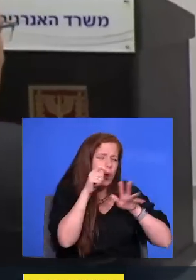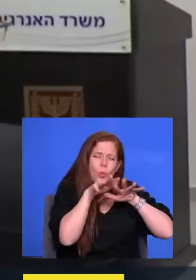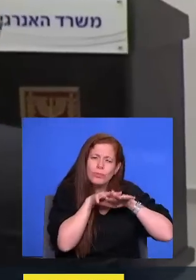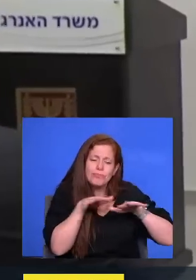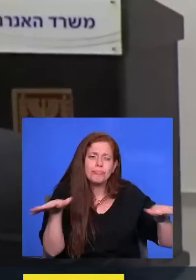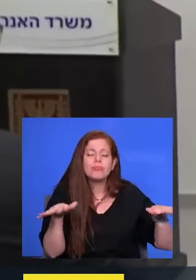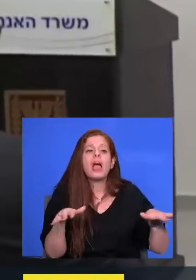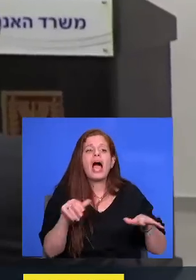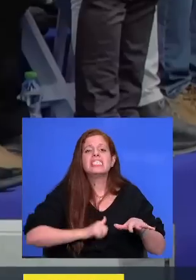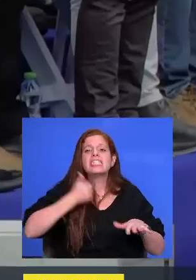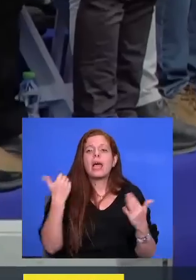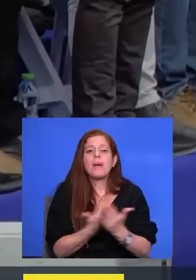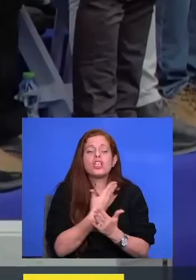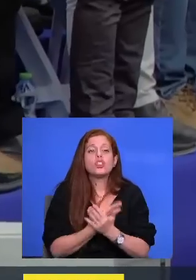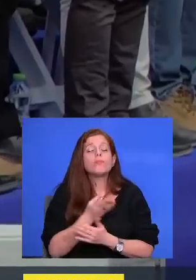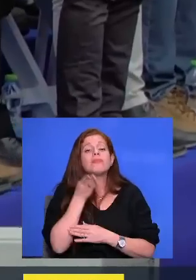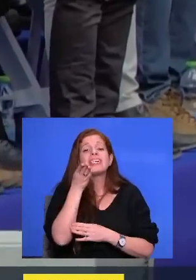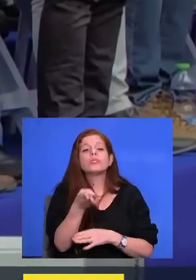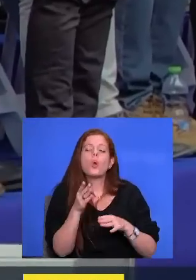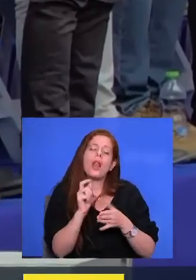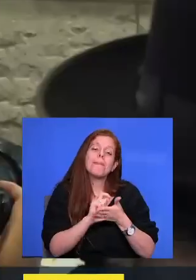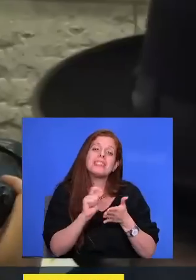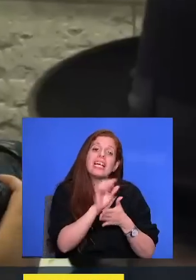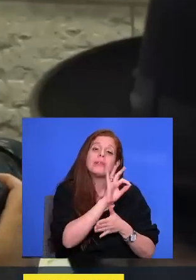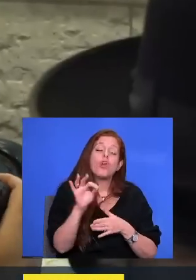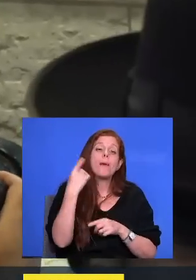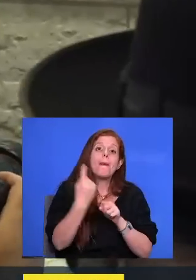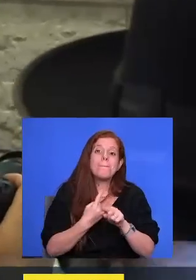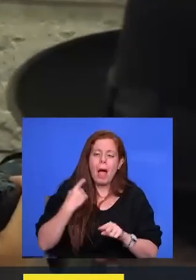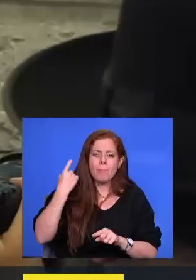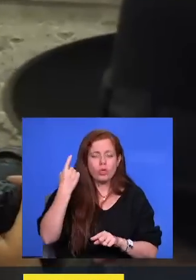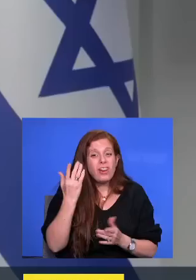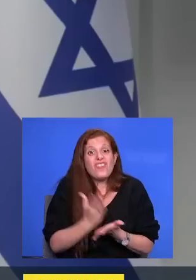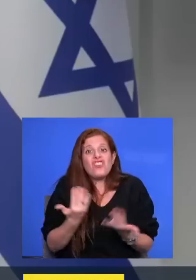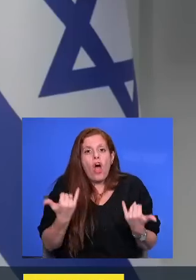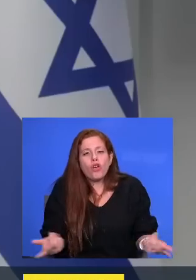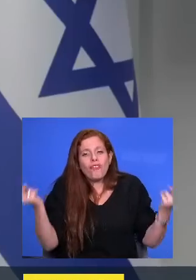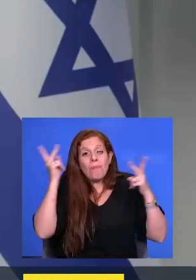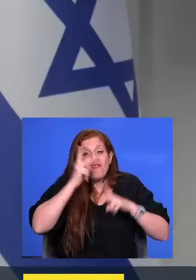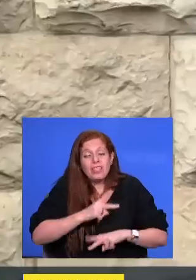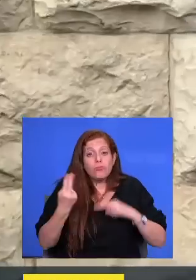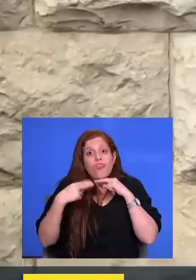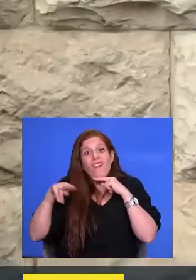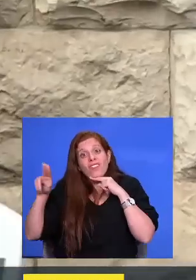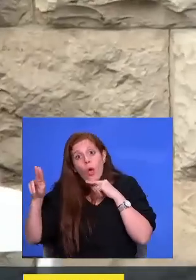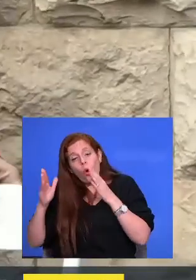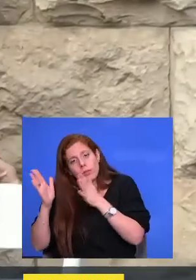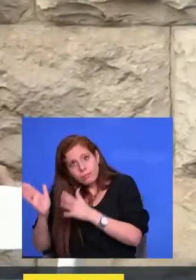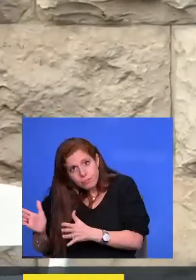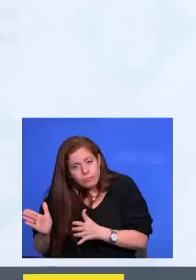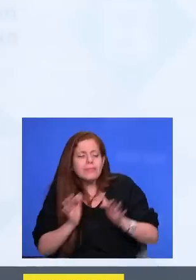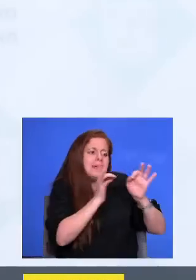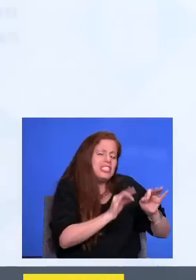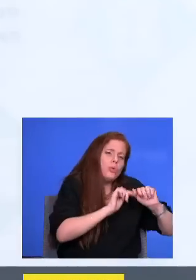החדשים נכנסו היום למשרדיהם בפעם הראשונה, וכבר עכשיו הם מבינים שהבטחות לחוד ומציאות